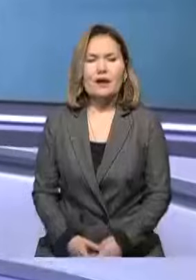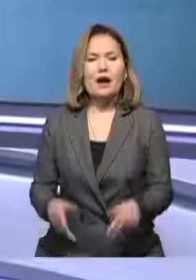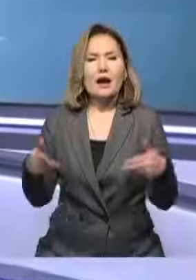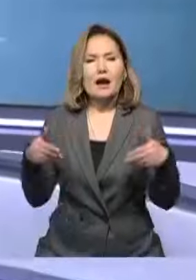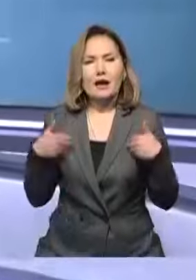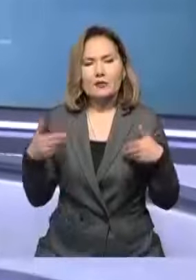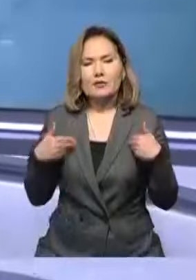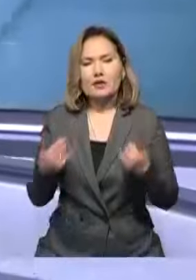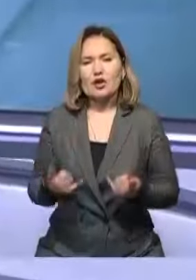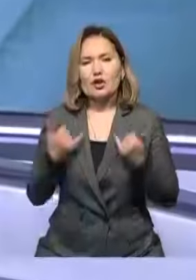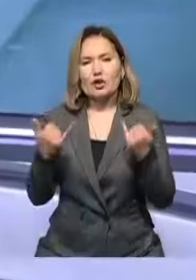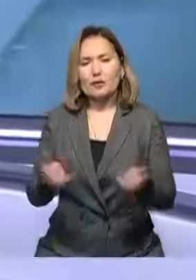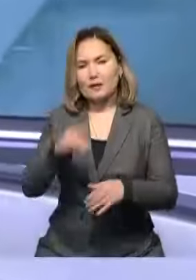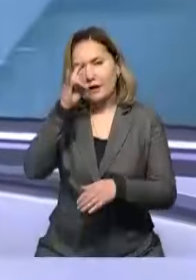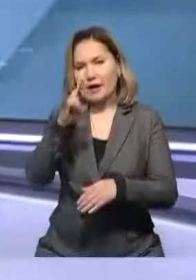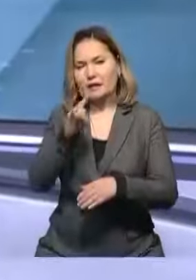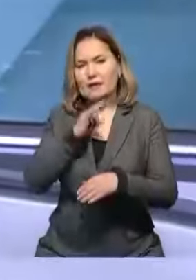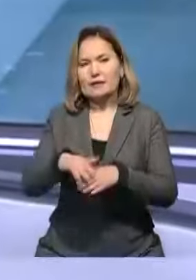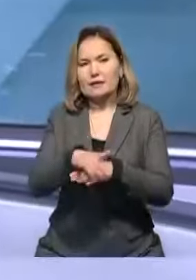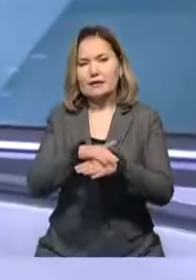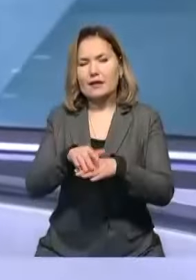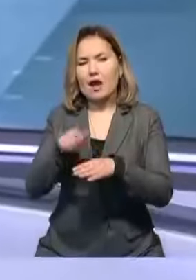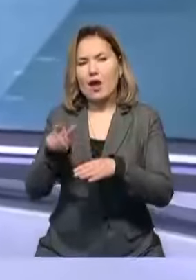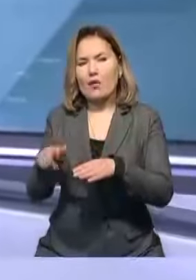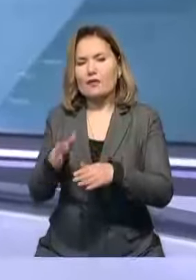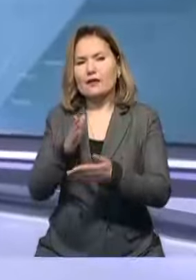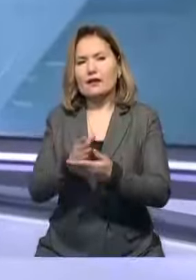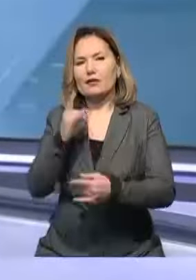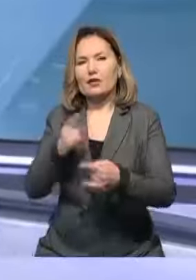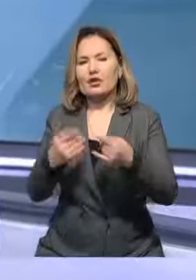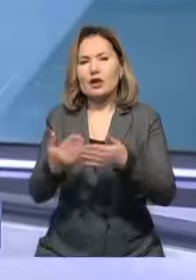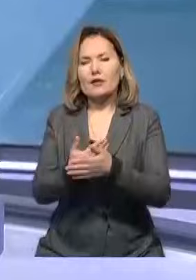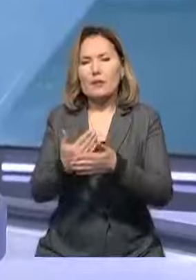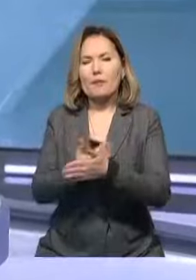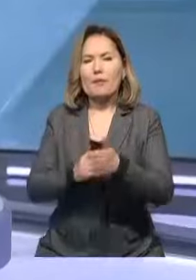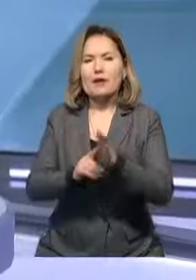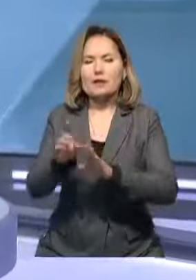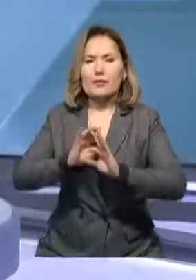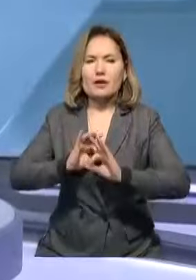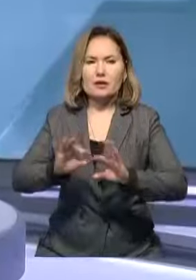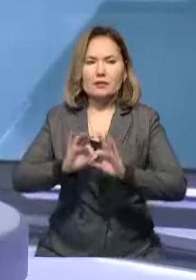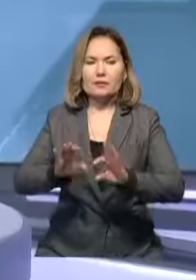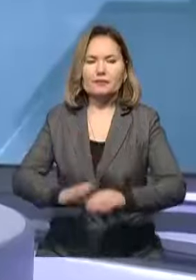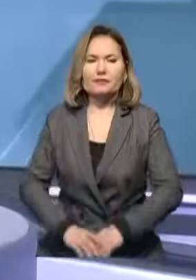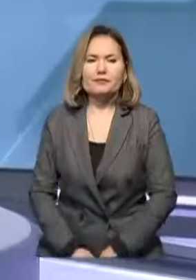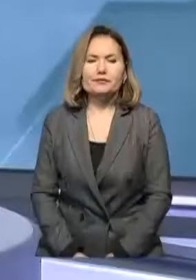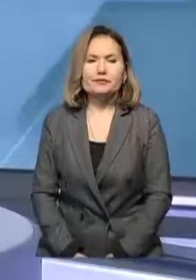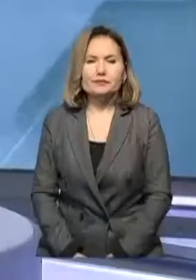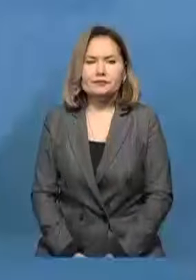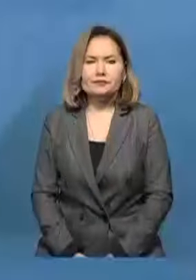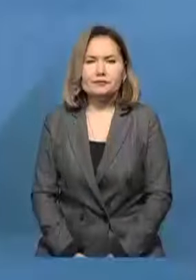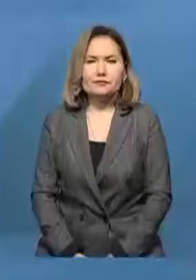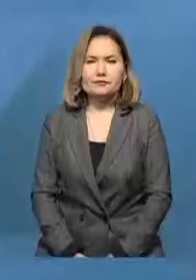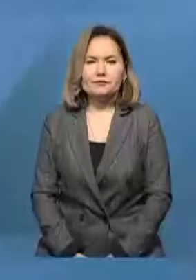Еліміздің басты ақпараттық арнасы тікелей эфирде өз жұмысын жалғастырады. Студияда Дастан Мүрсәлім, сурдодрамада Самал Жантемір.